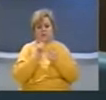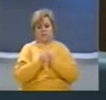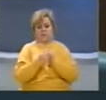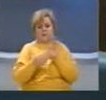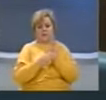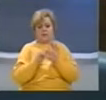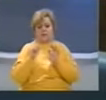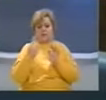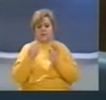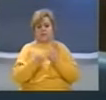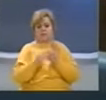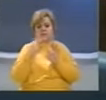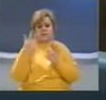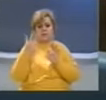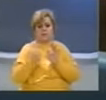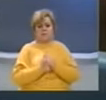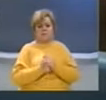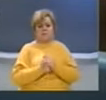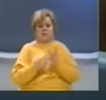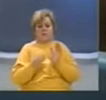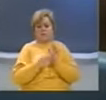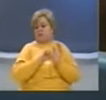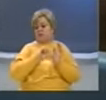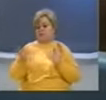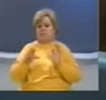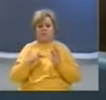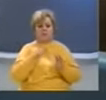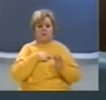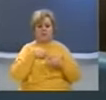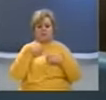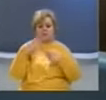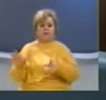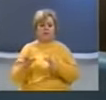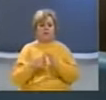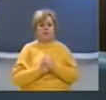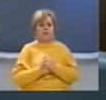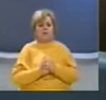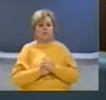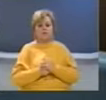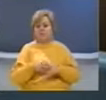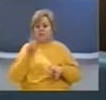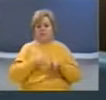nenit 11.3, pika famshme që duhet të heqen kompetencat komunat vendosin për asete